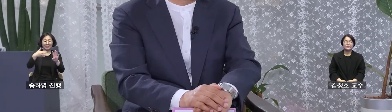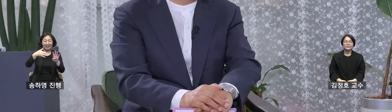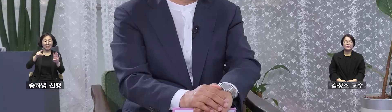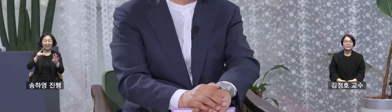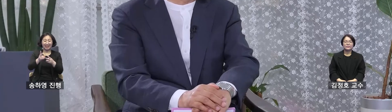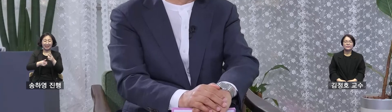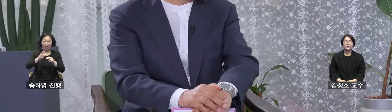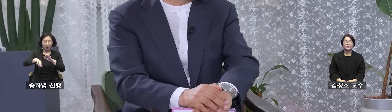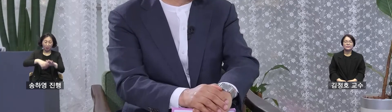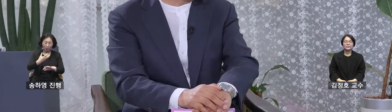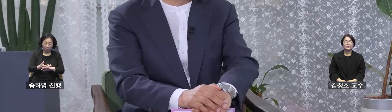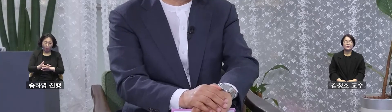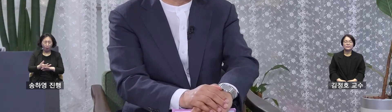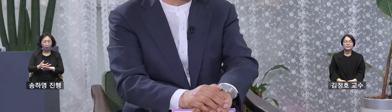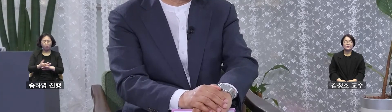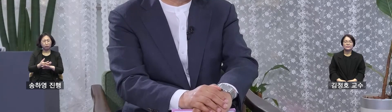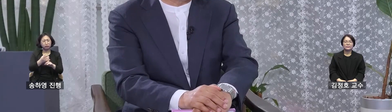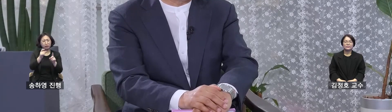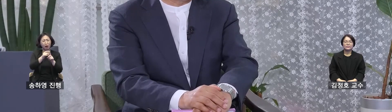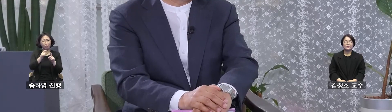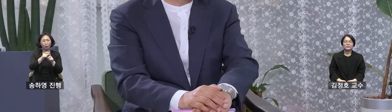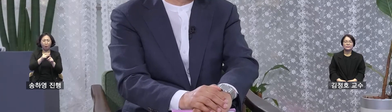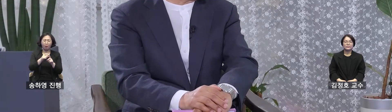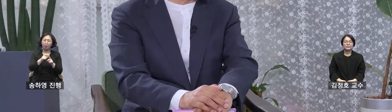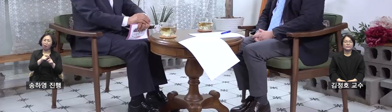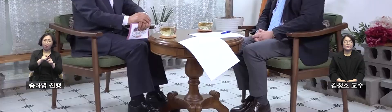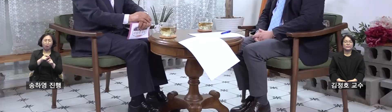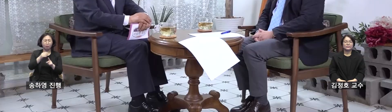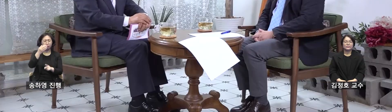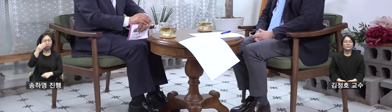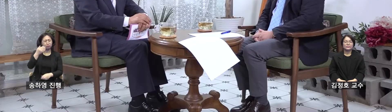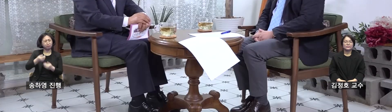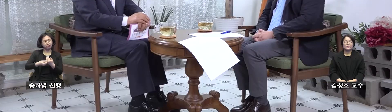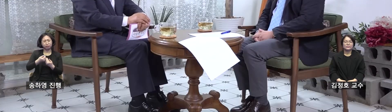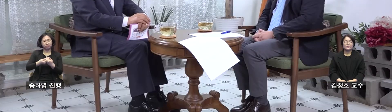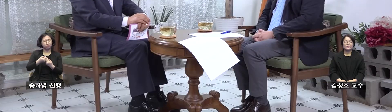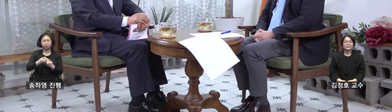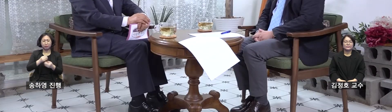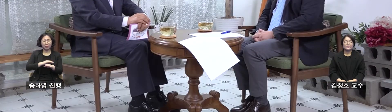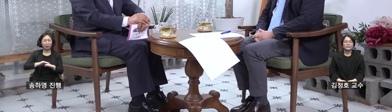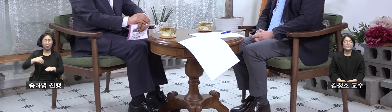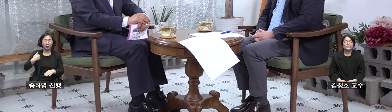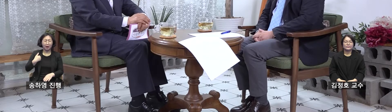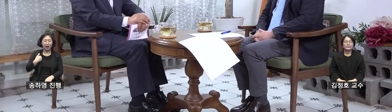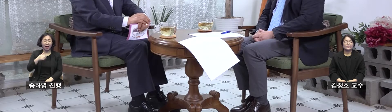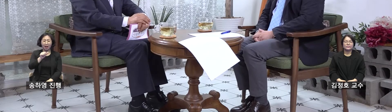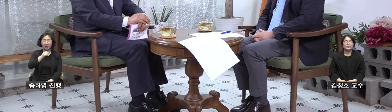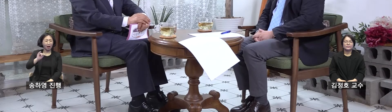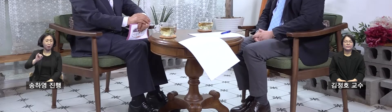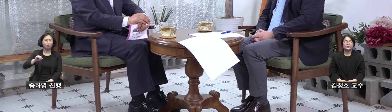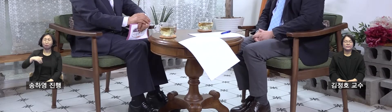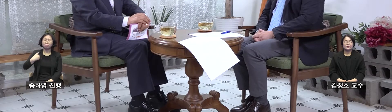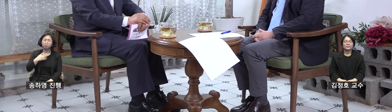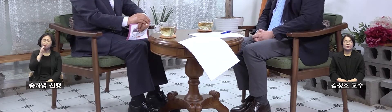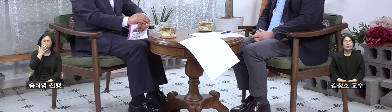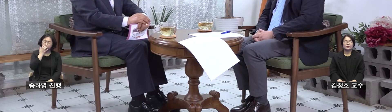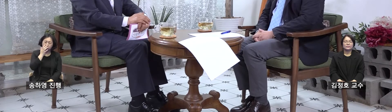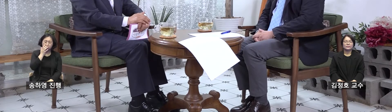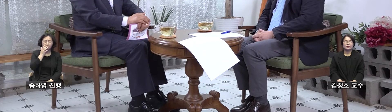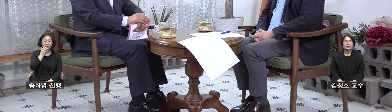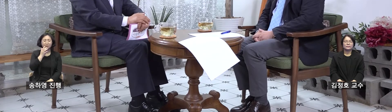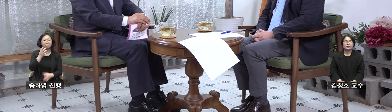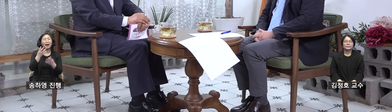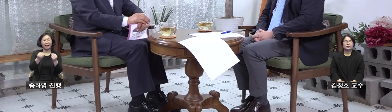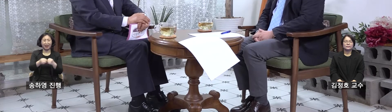산업혁명 아직도 낯선 사람들이 많고 네. 특히 인공지능 네. 잘 모르는 분들이 많은데 네. 앞으로